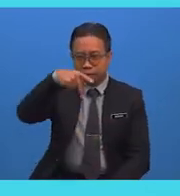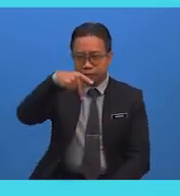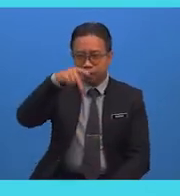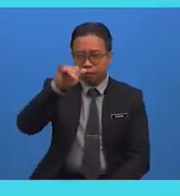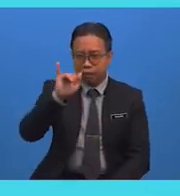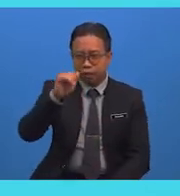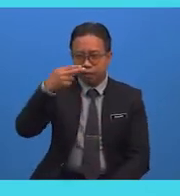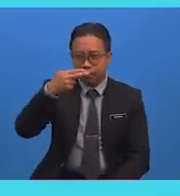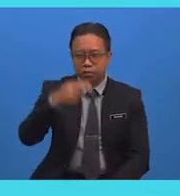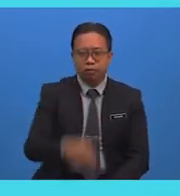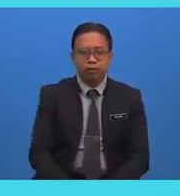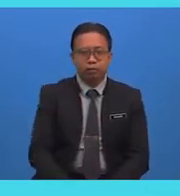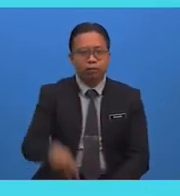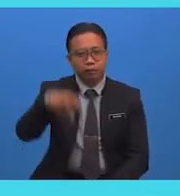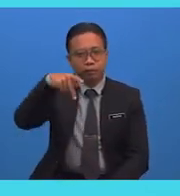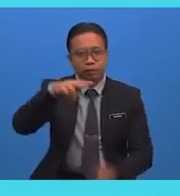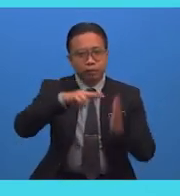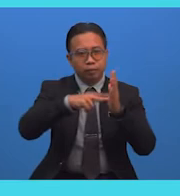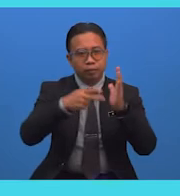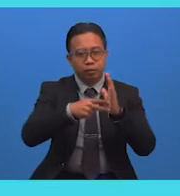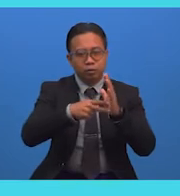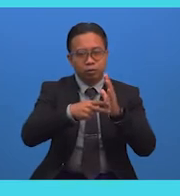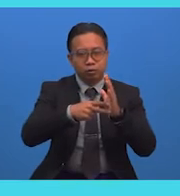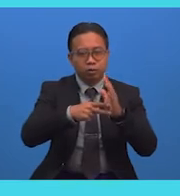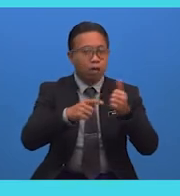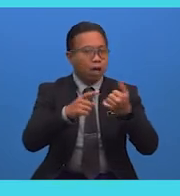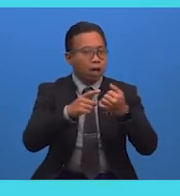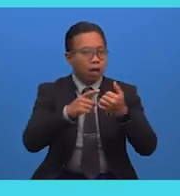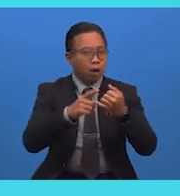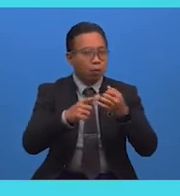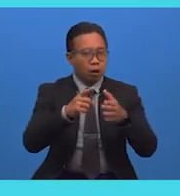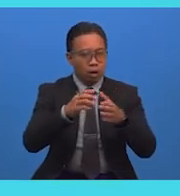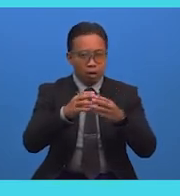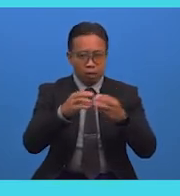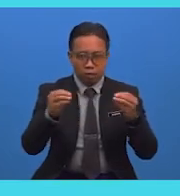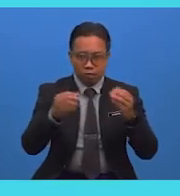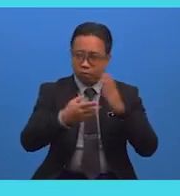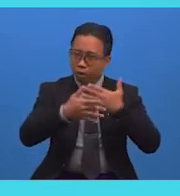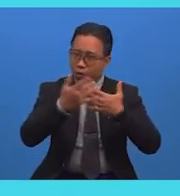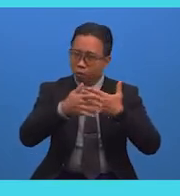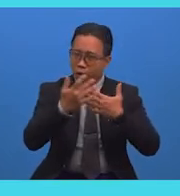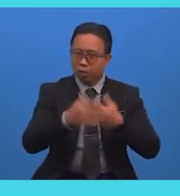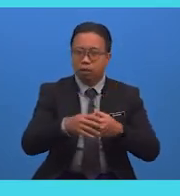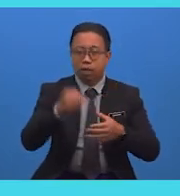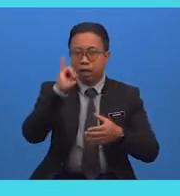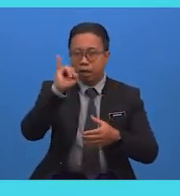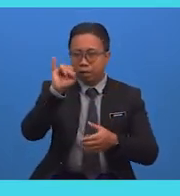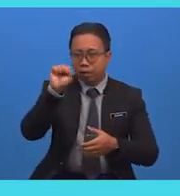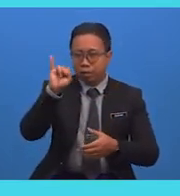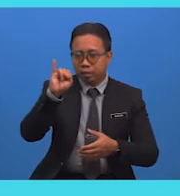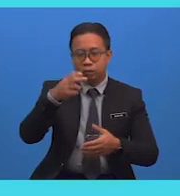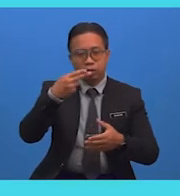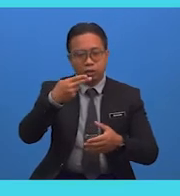PIH. P bermaksud pendahuluan, I bermaksud isi dan